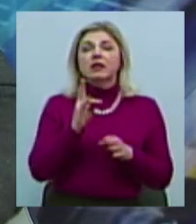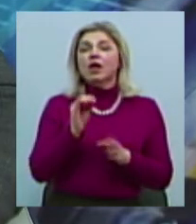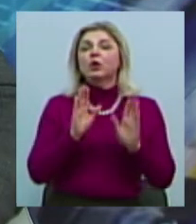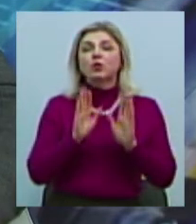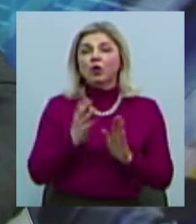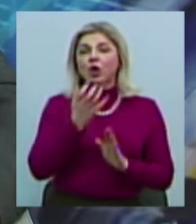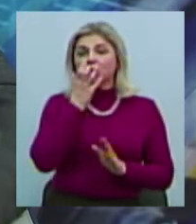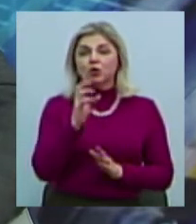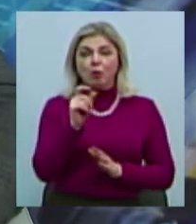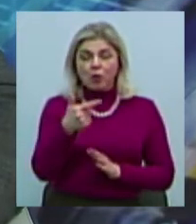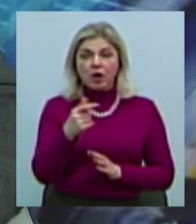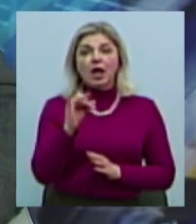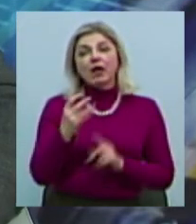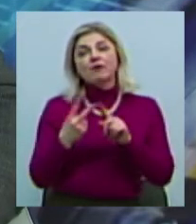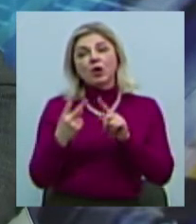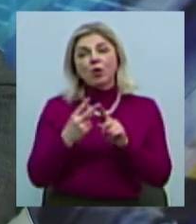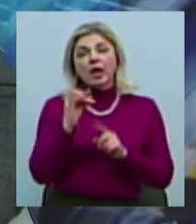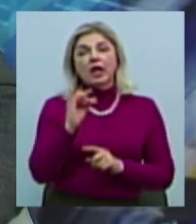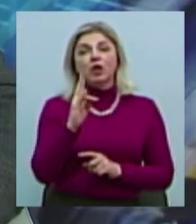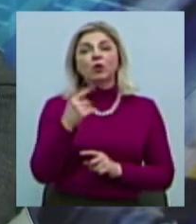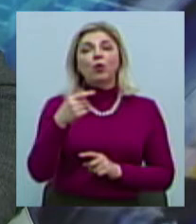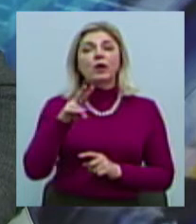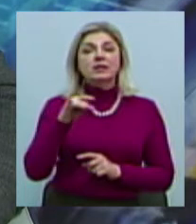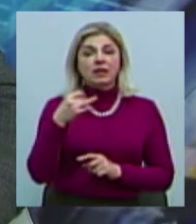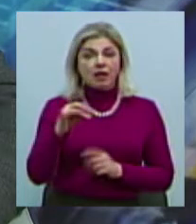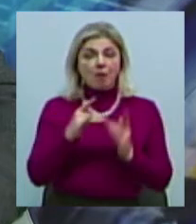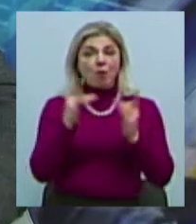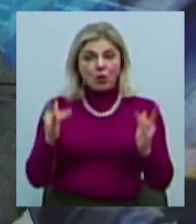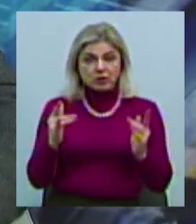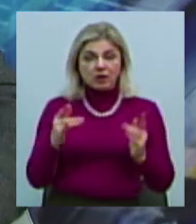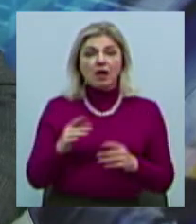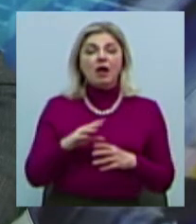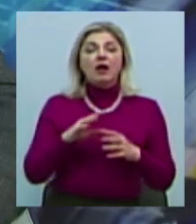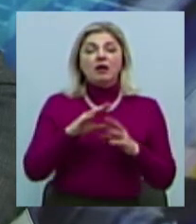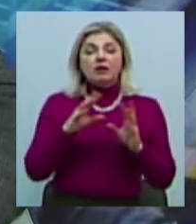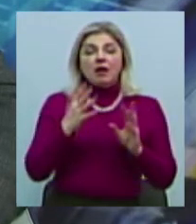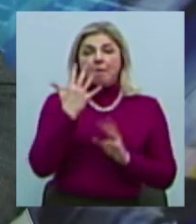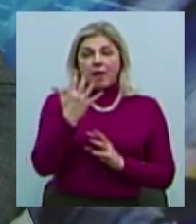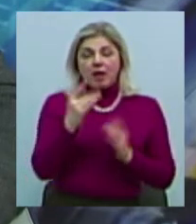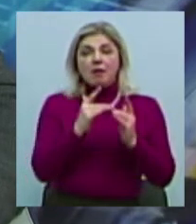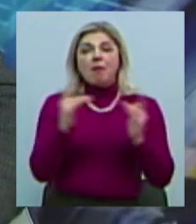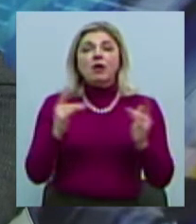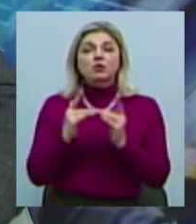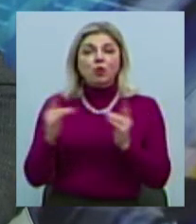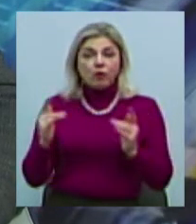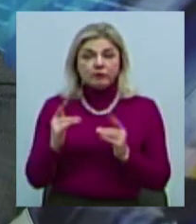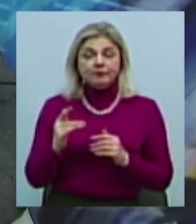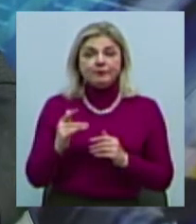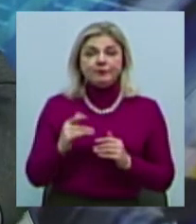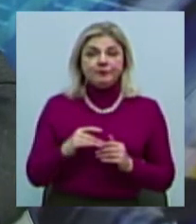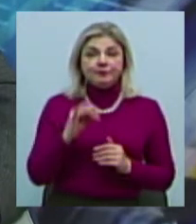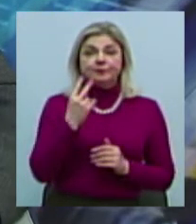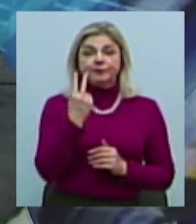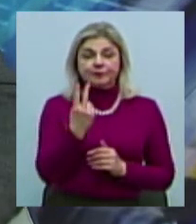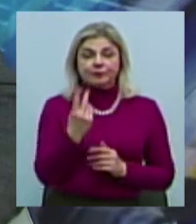Южно-Бужського моста, а також Інгульський мост знаходиться на балансі міста. Всього у нас на балансі міста 5 мостів на сьогоднішній день знаходиться. І два з